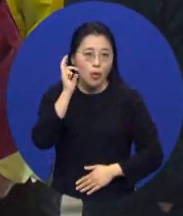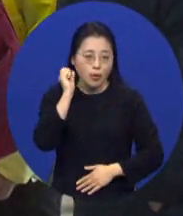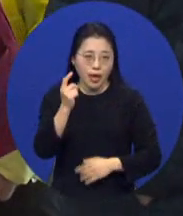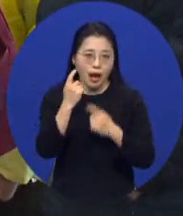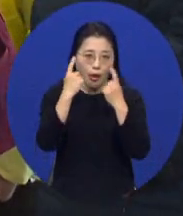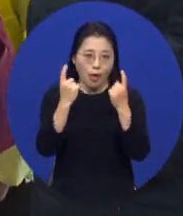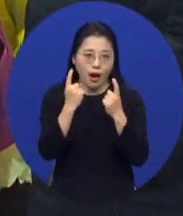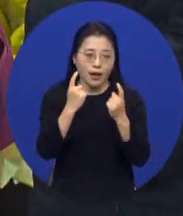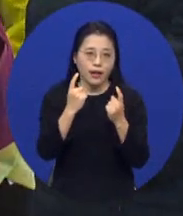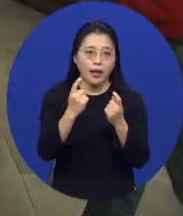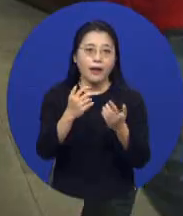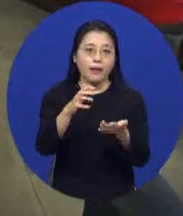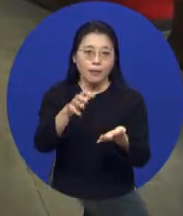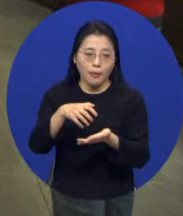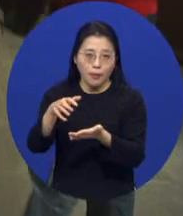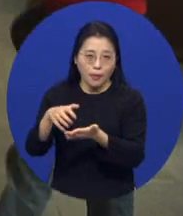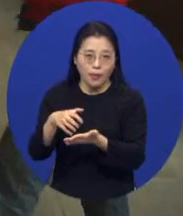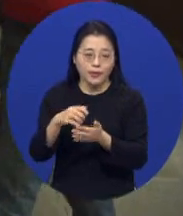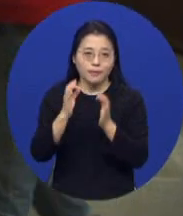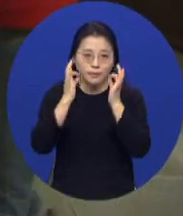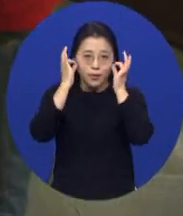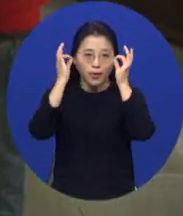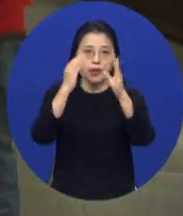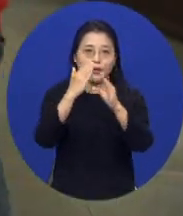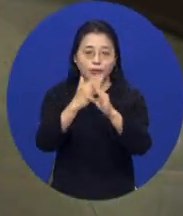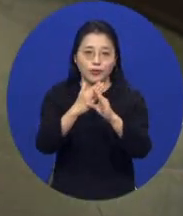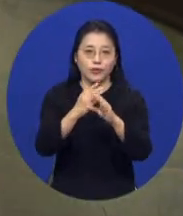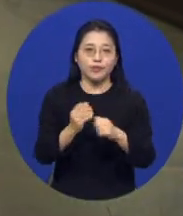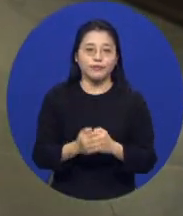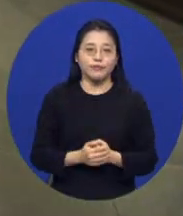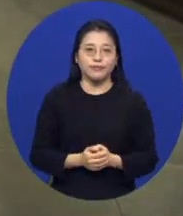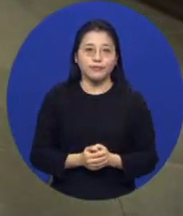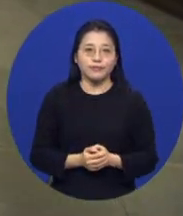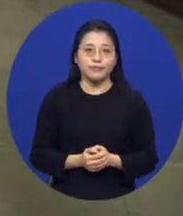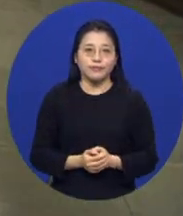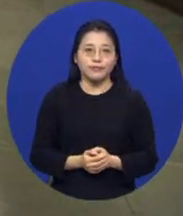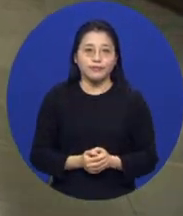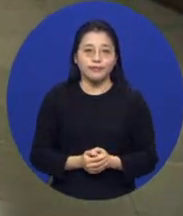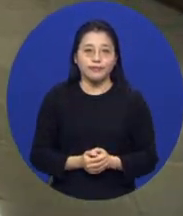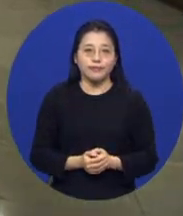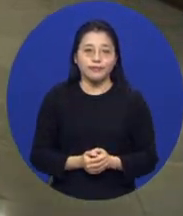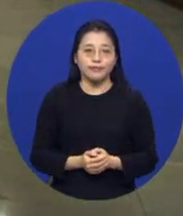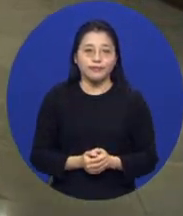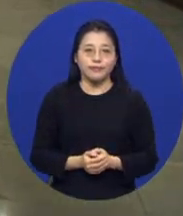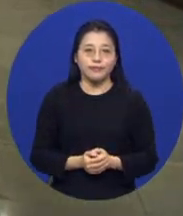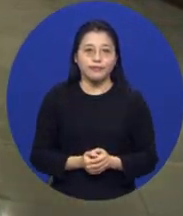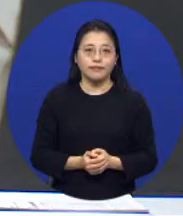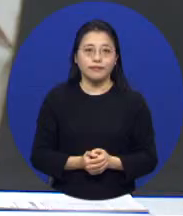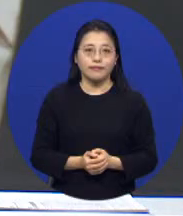제주 관광업계가 활기를 되찾고 있습니다 MBC 뉴스 홍수현입니다